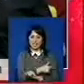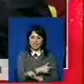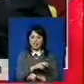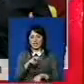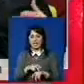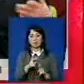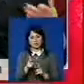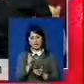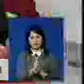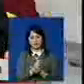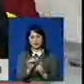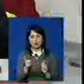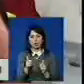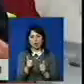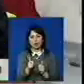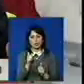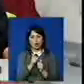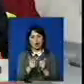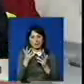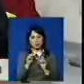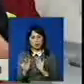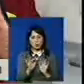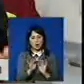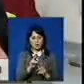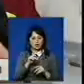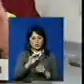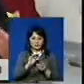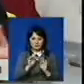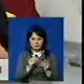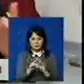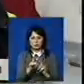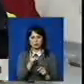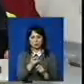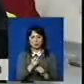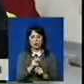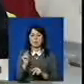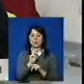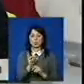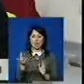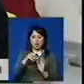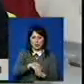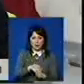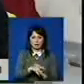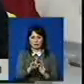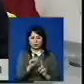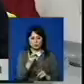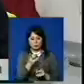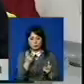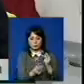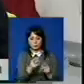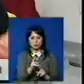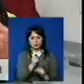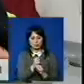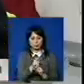ექიმი მზად არის, რომ როგორც ყოველდღიური პროცედურები ჩაუტაროს, აგრეთვე გარკვეული კურნალობის სახეობასაც